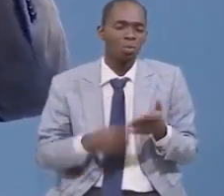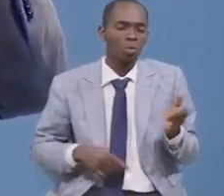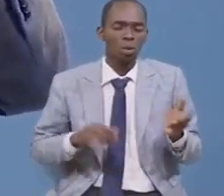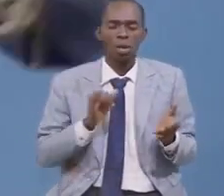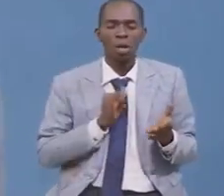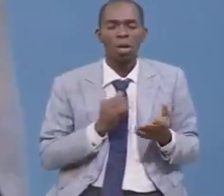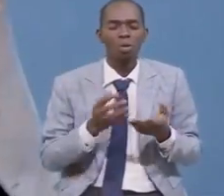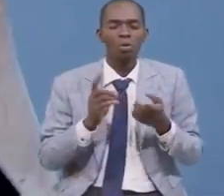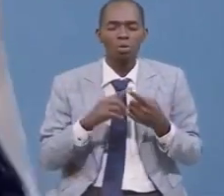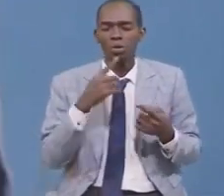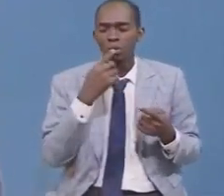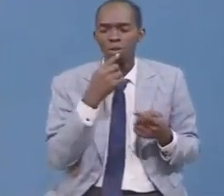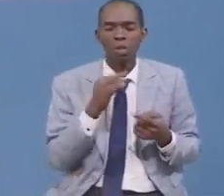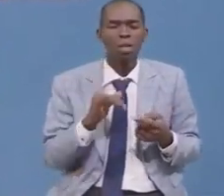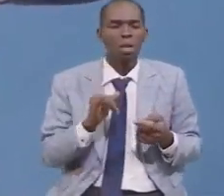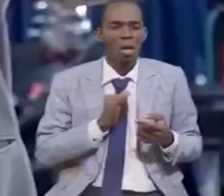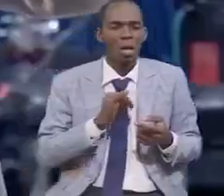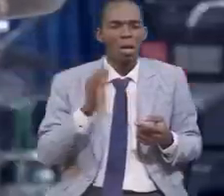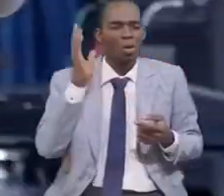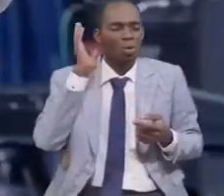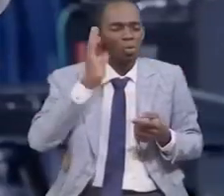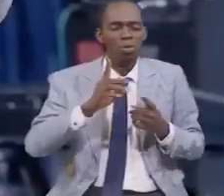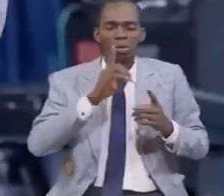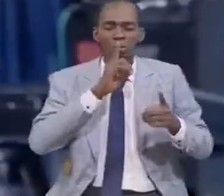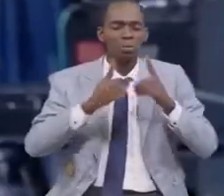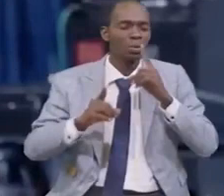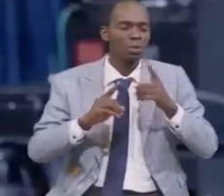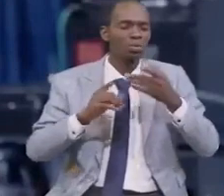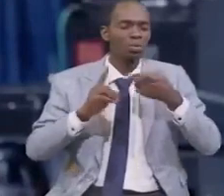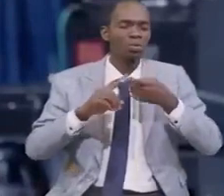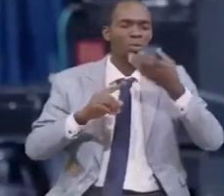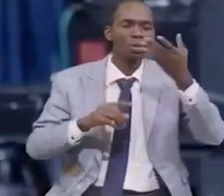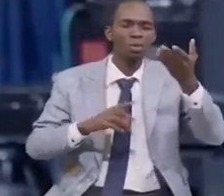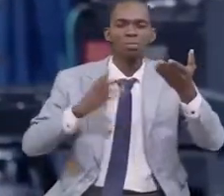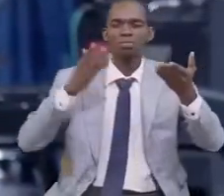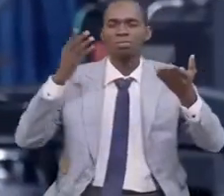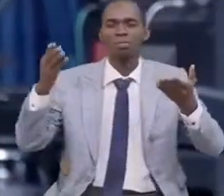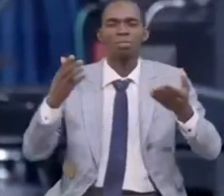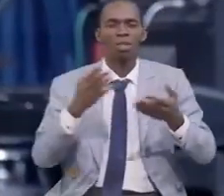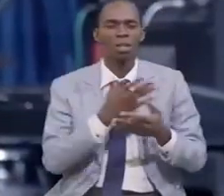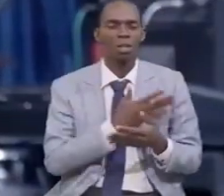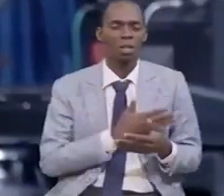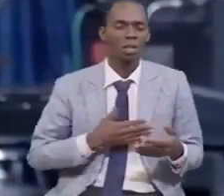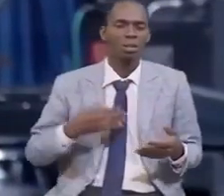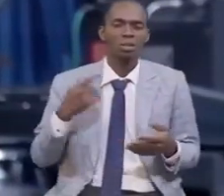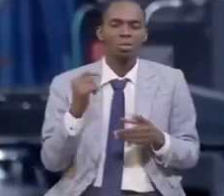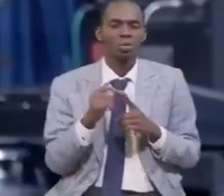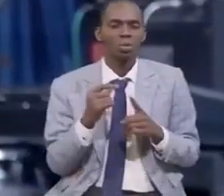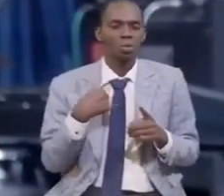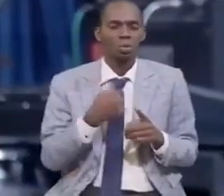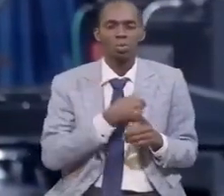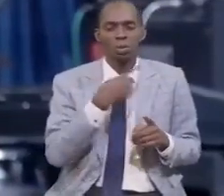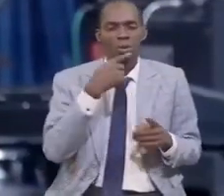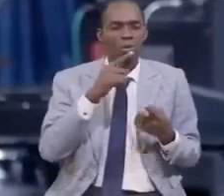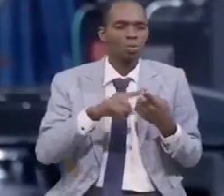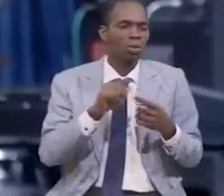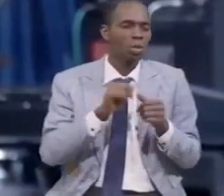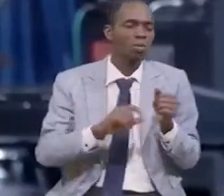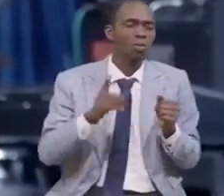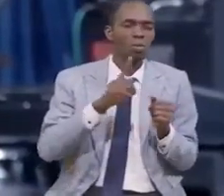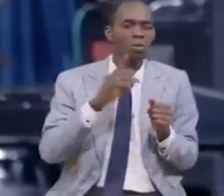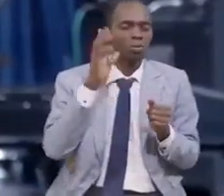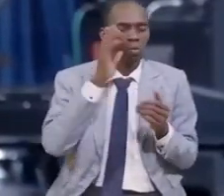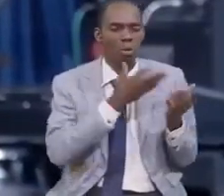throw words here and there, everywhere. And the words we throw everywhere, they bring fire into